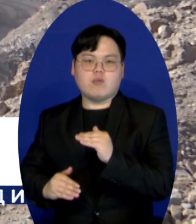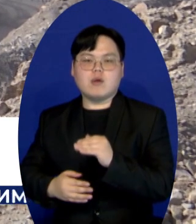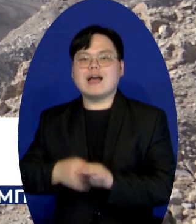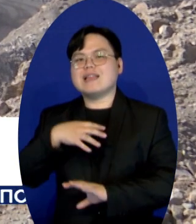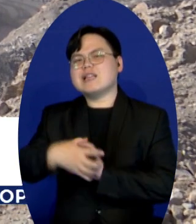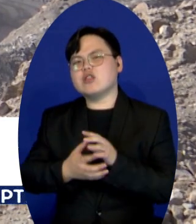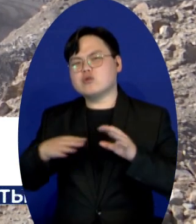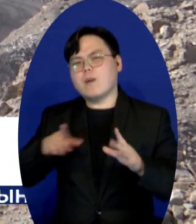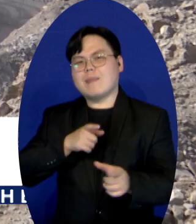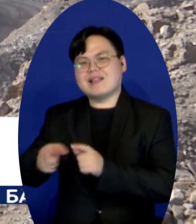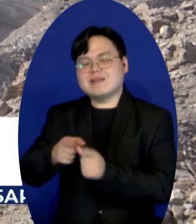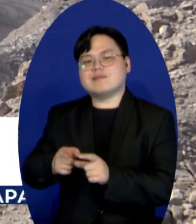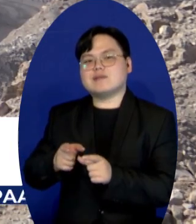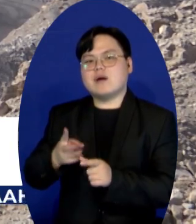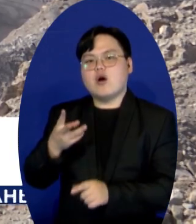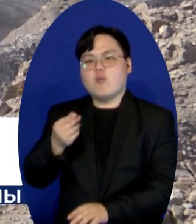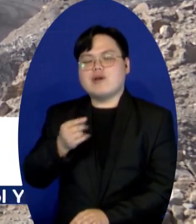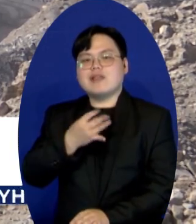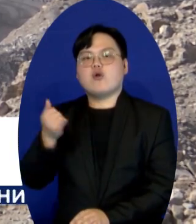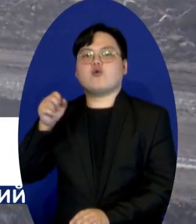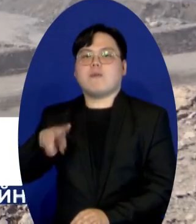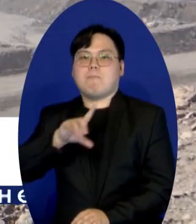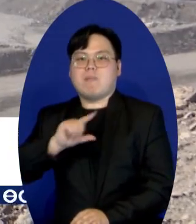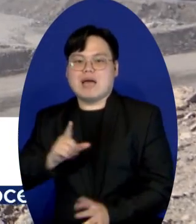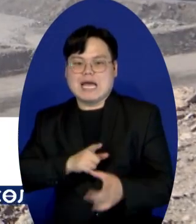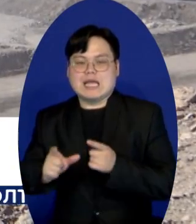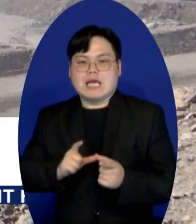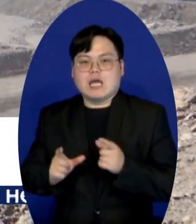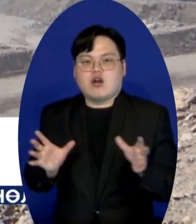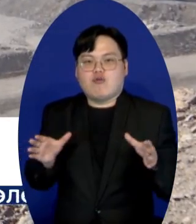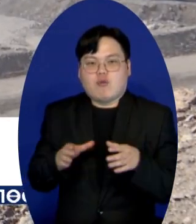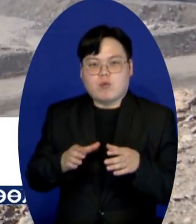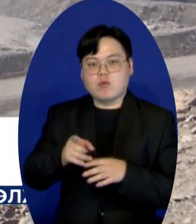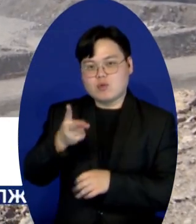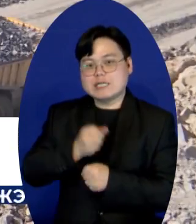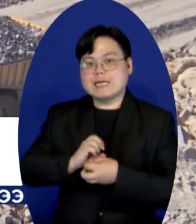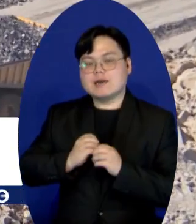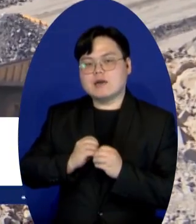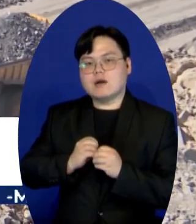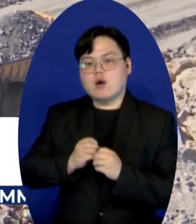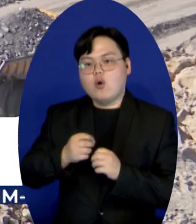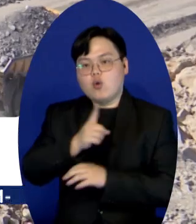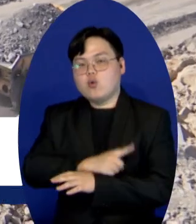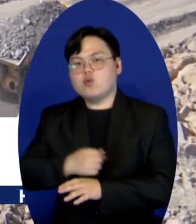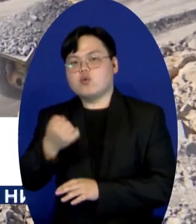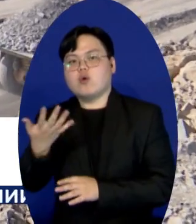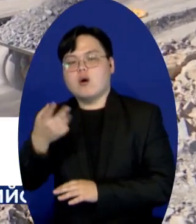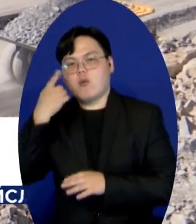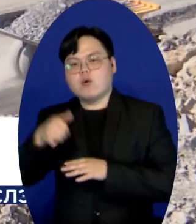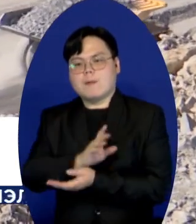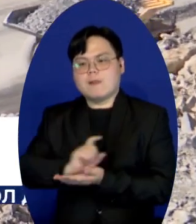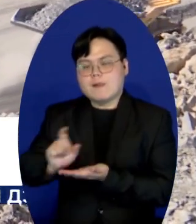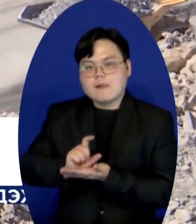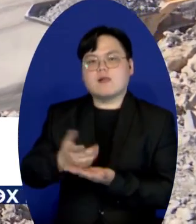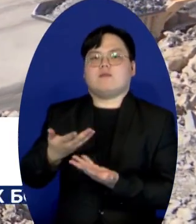Дэлхийн томоохон эдийн засгийн орнууд мөнгөний нийлүүлэлтээ багасгаж, эдийн засгийг хөм харах хэмжээ авч эхэлсэн. Үүний үр дүнгээр манай экспортын гол бүтээгдэхүүний эрэлт